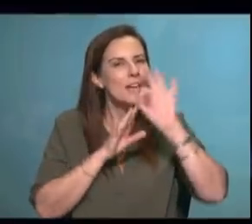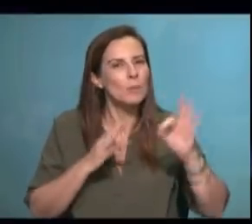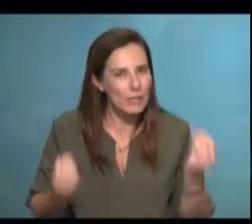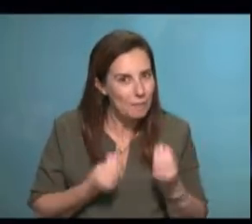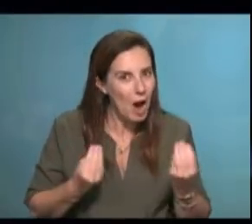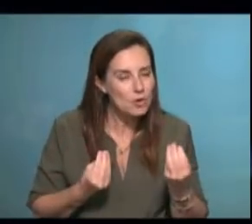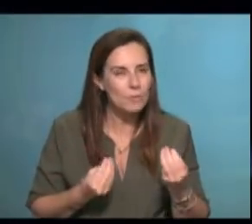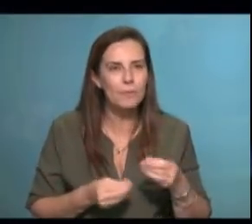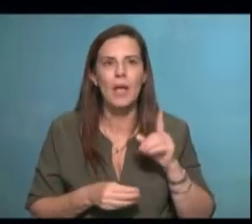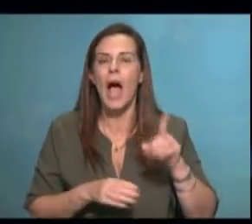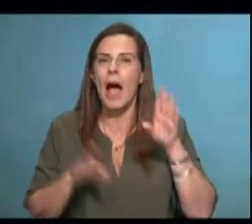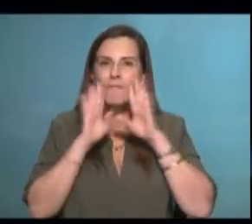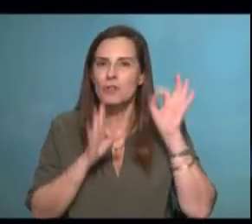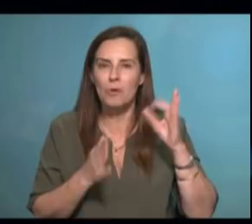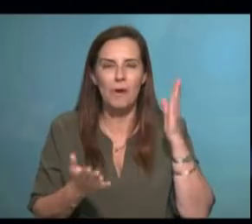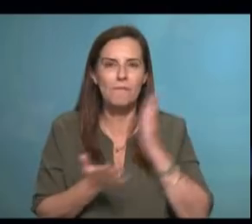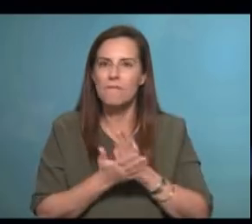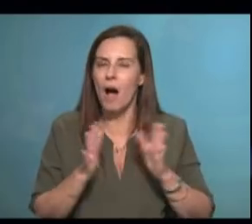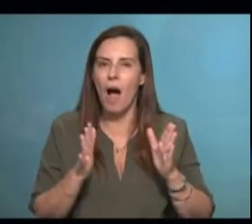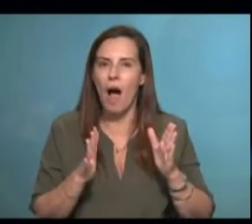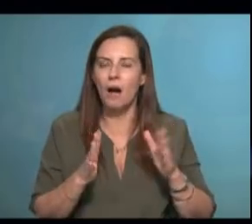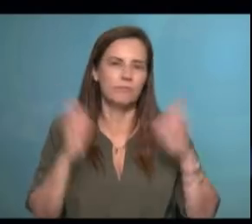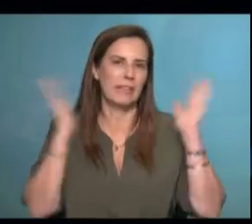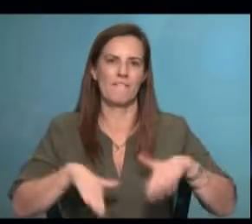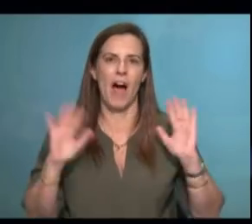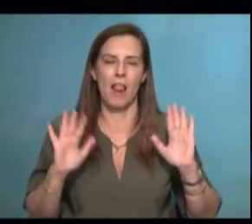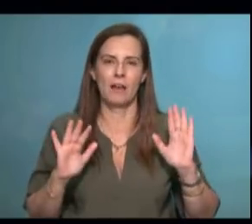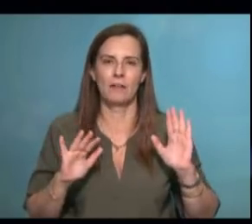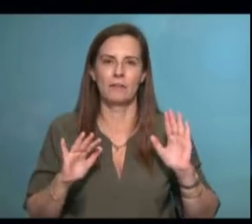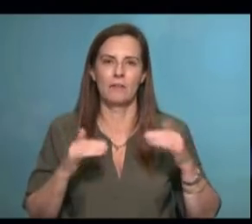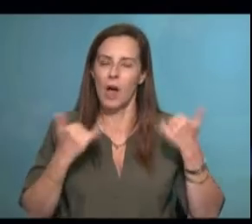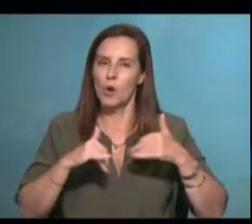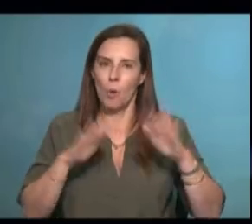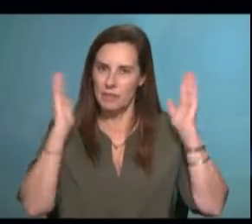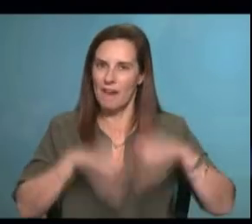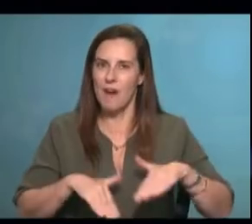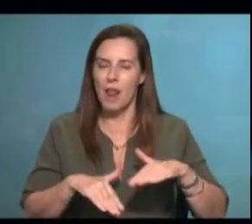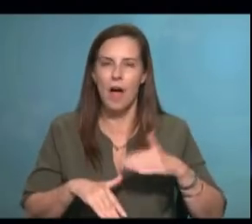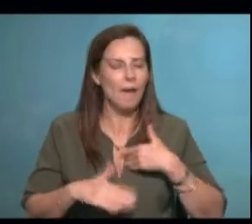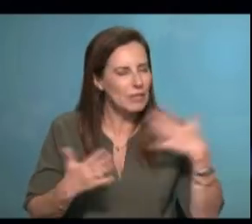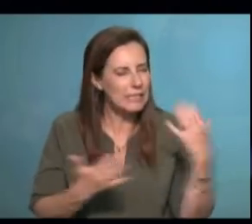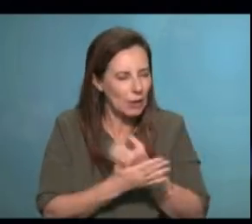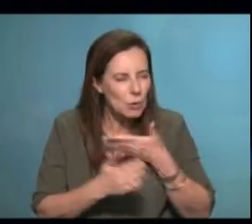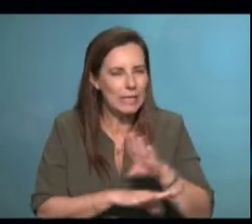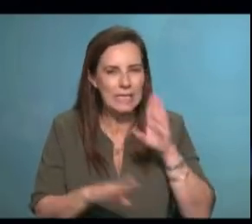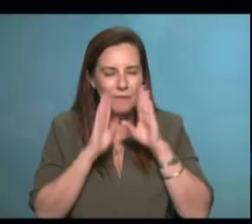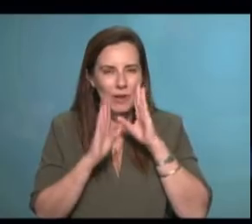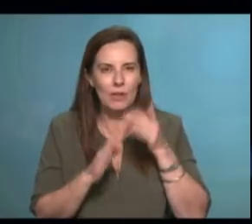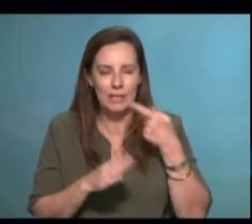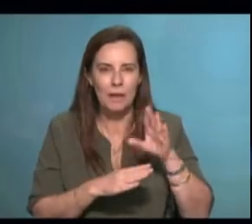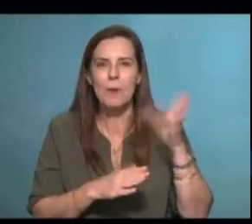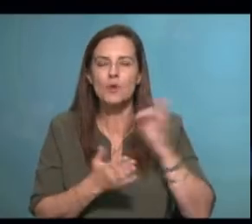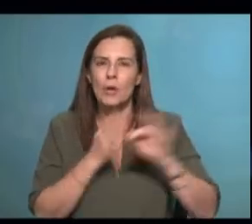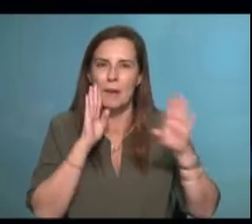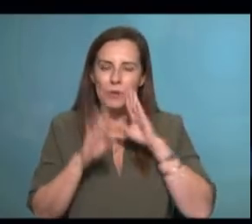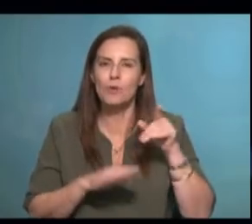תראי, קודם כל הפייסבוק שלו כבר נפל. מישהו דאג להפיל אותו בשעה מוקדמת היום, אבל אנחנו הספקנו כמובן לראות לפני כן את הפוסט האחרון שלו,